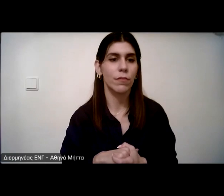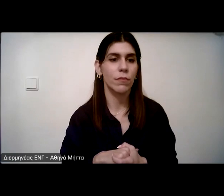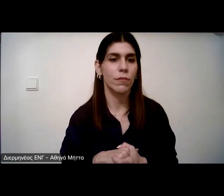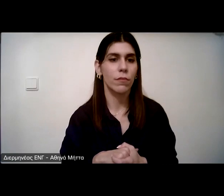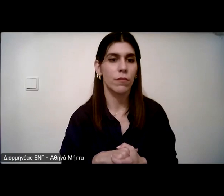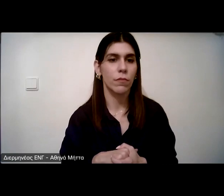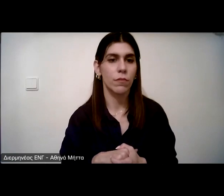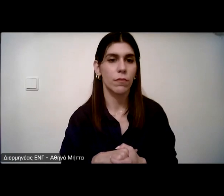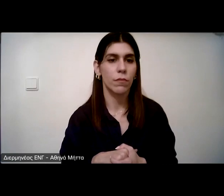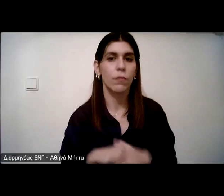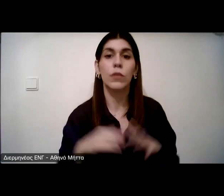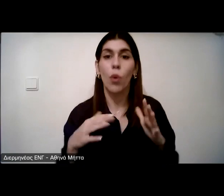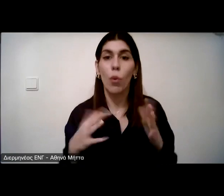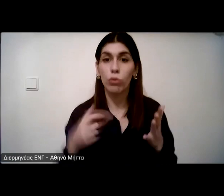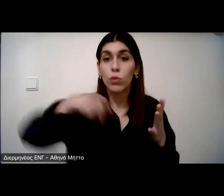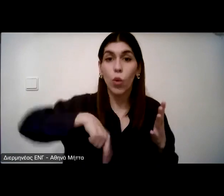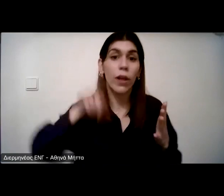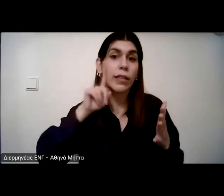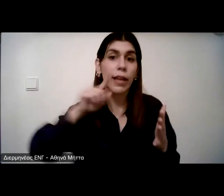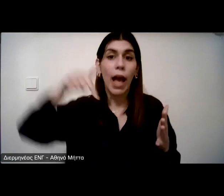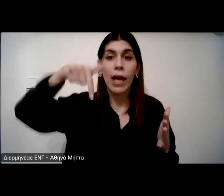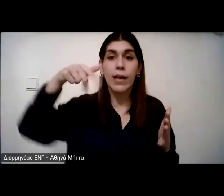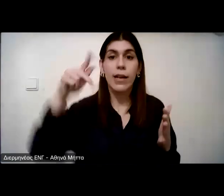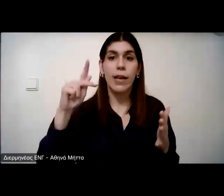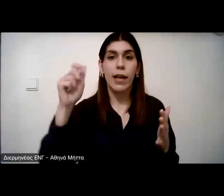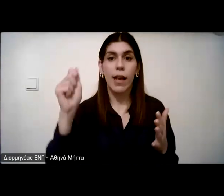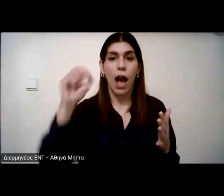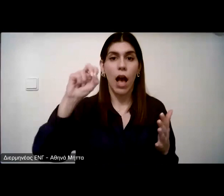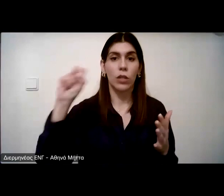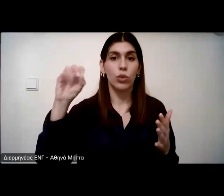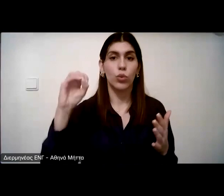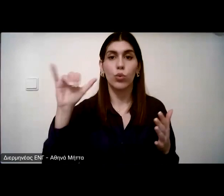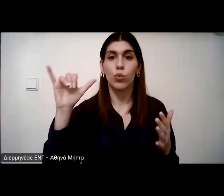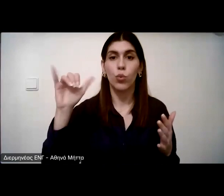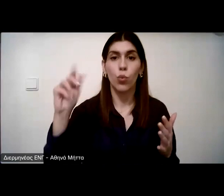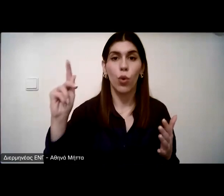επομένως η κυρία Ντασούκα έχει το λόγο, εάν είναι έτοιμη.